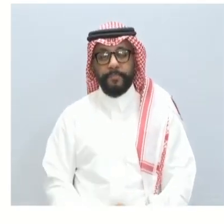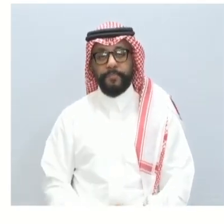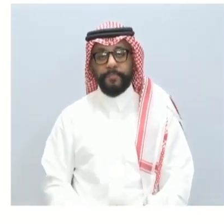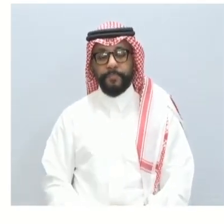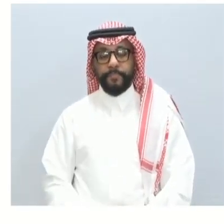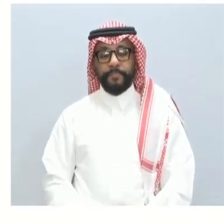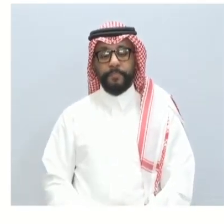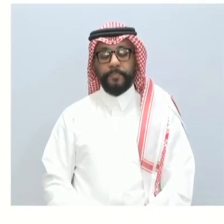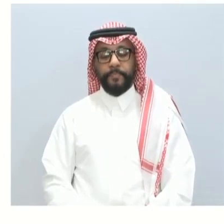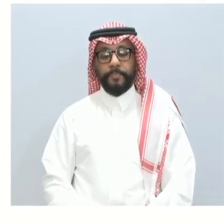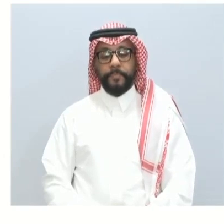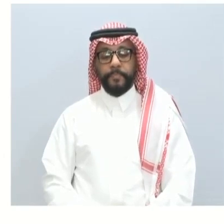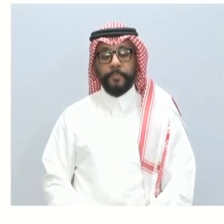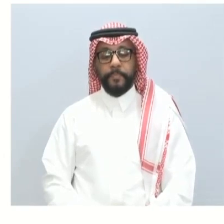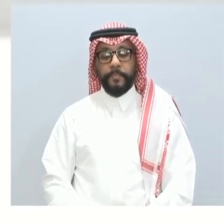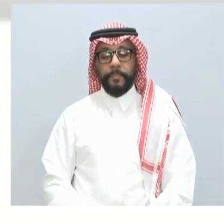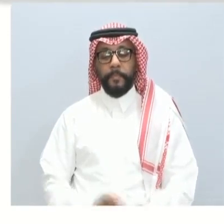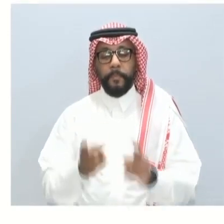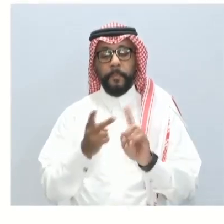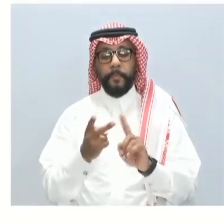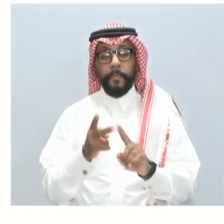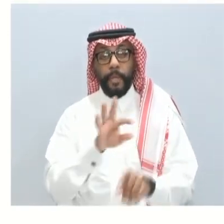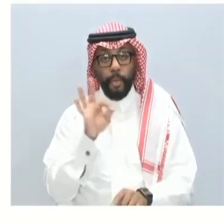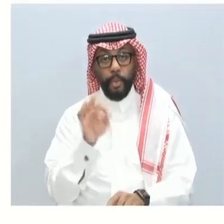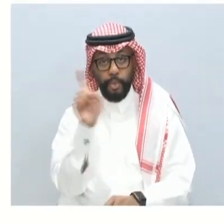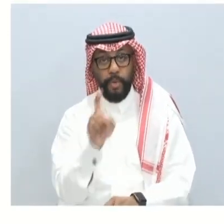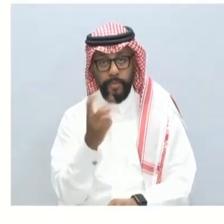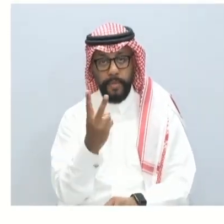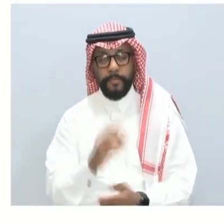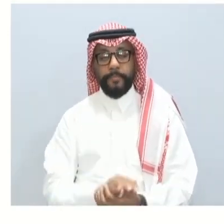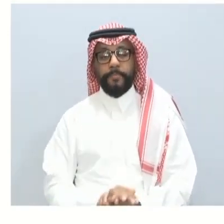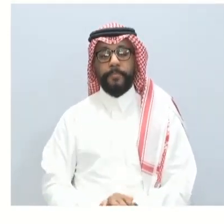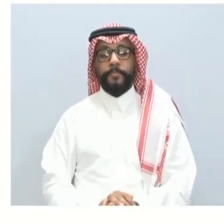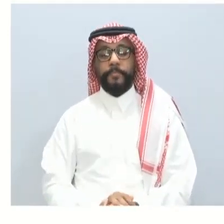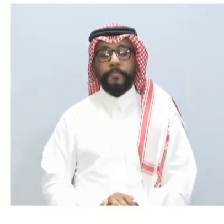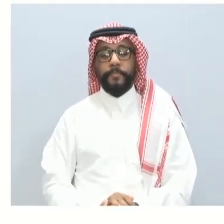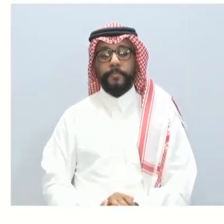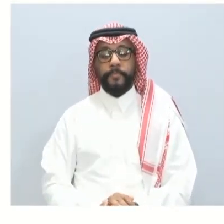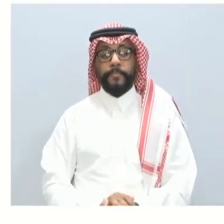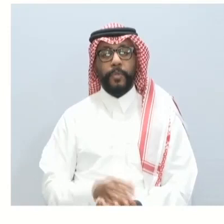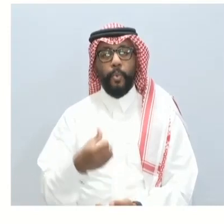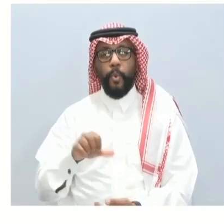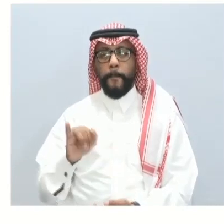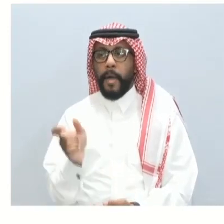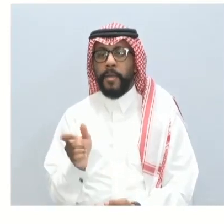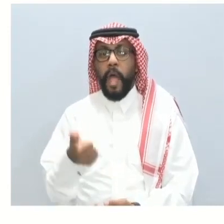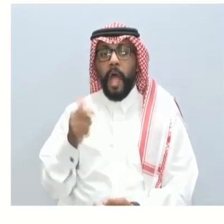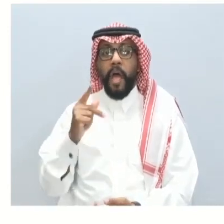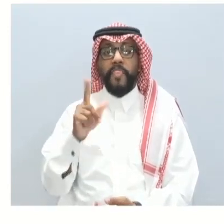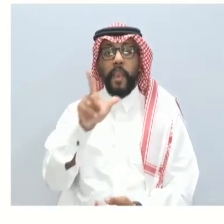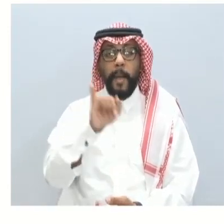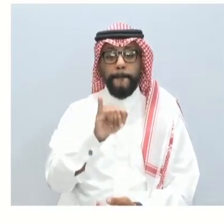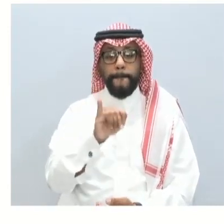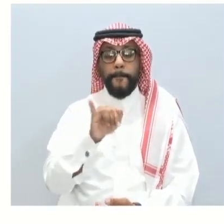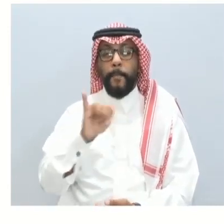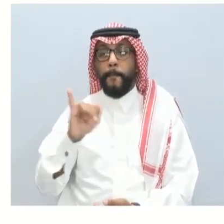الاباء والاستكبار السؤال الثاني ومن اظلم يقول الله جل وعلا